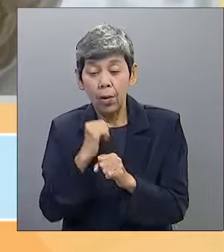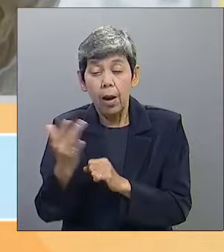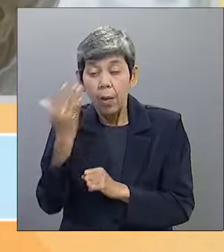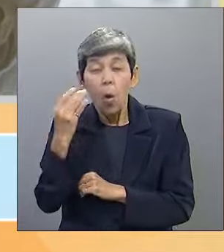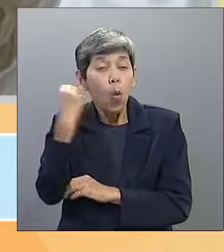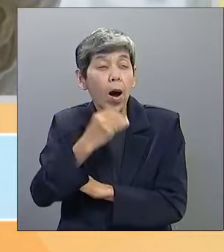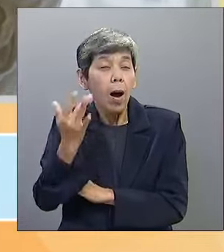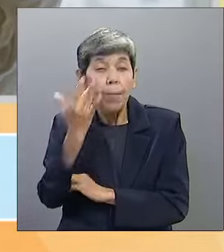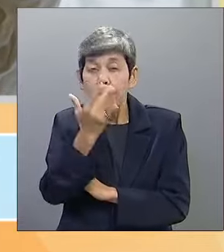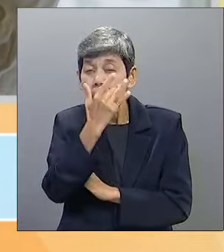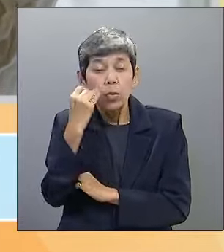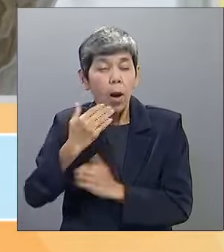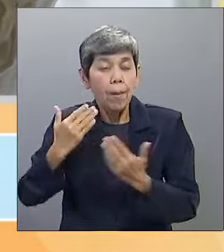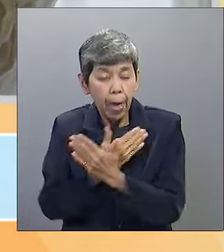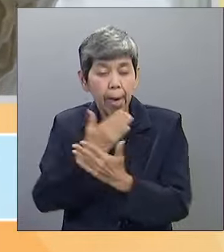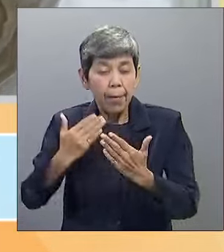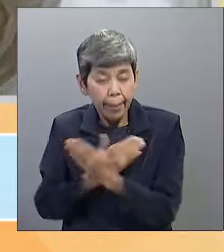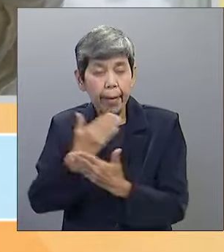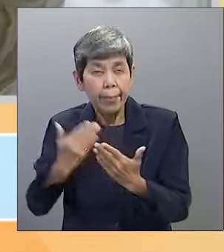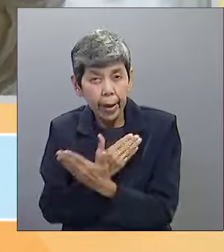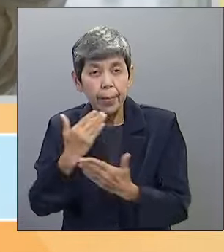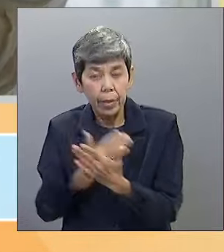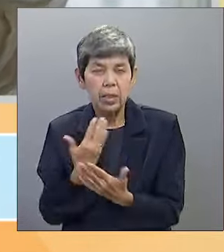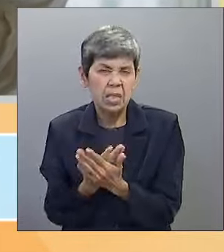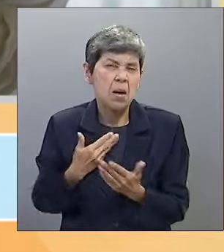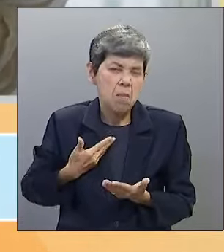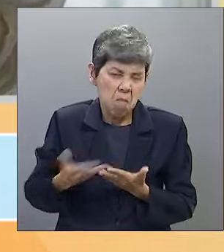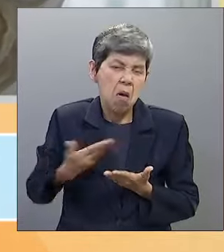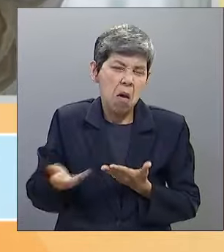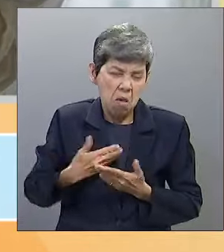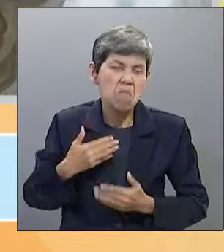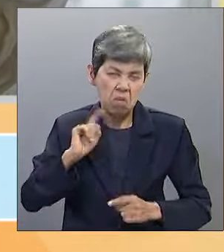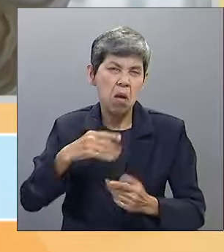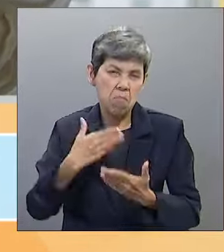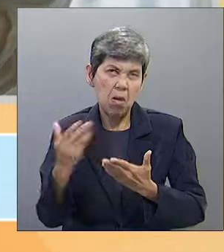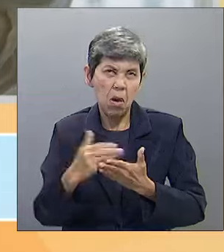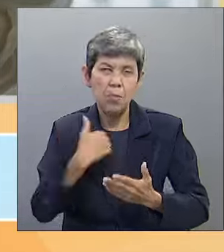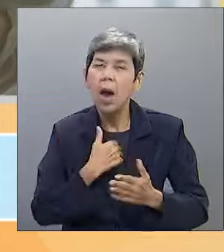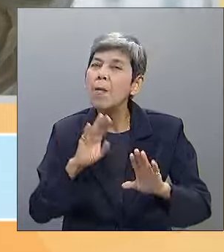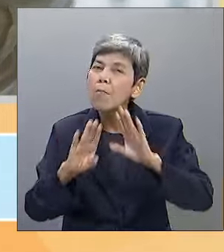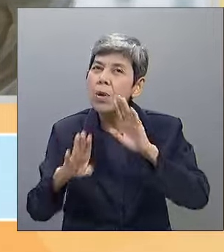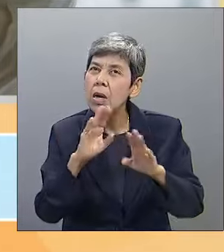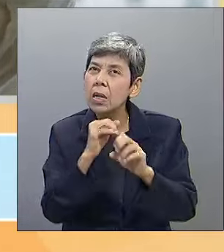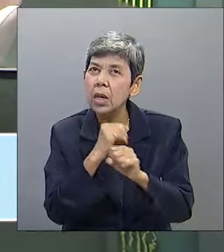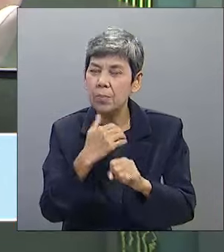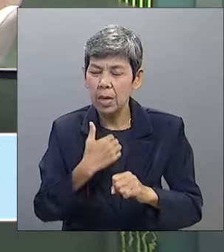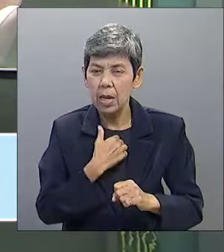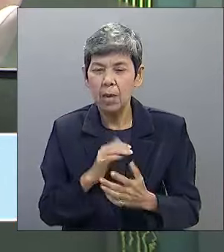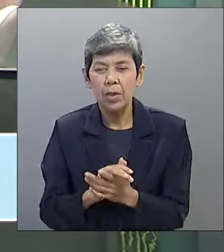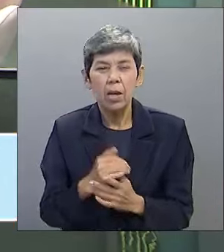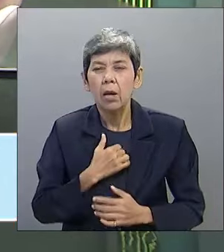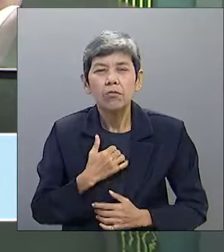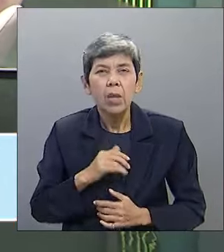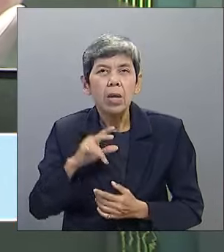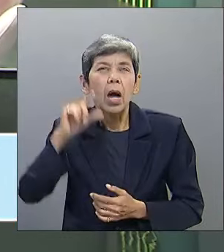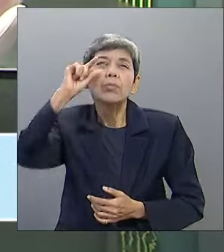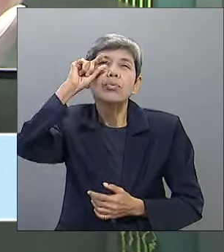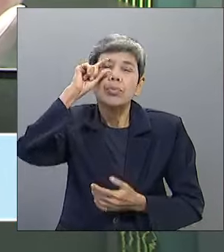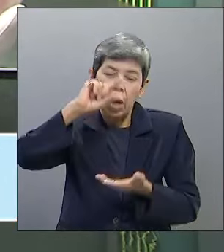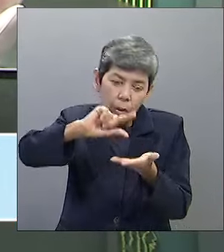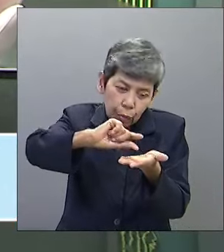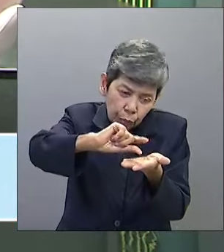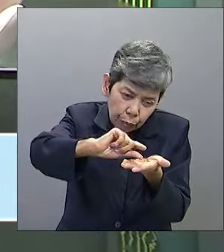กวันเนี่ยมันเปลี่ยนทุกวันแล้วค่าใช้จ่ายก็จะสูงขึ้นนิดนึง ใช่ค่าใช้จ่ายสูงขึ้นแต่ถ้าเกิดเทียบกับเรื่องของการที่ไม่ต้องใช้น้ำยาน